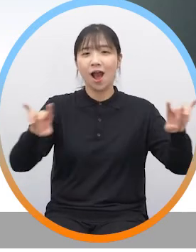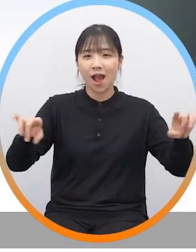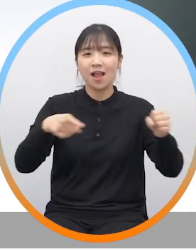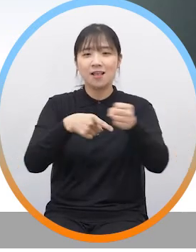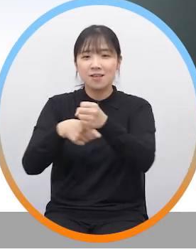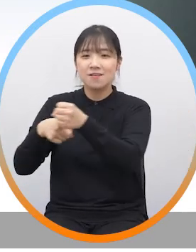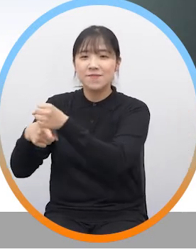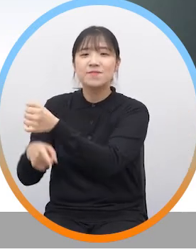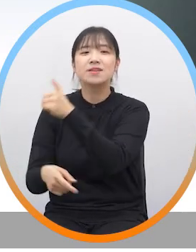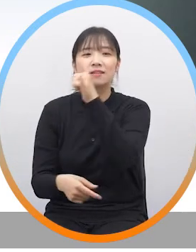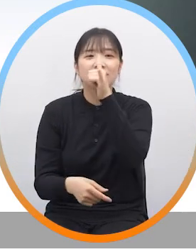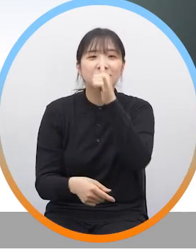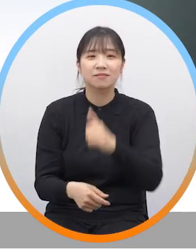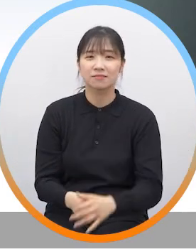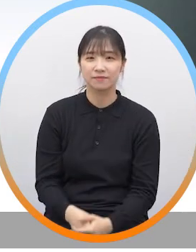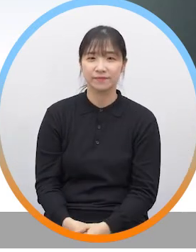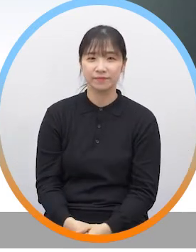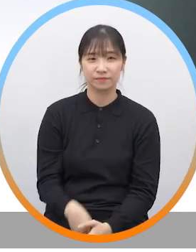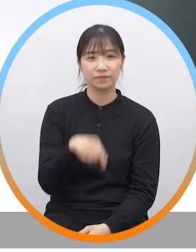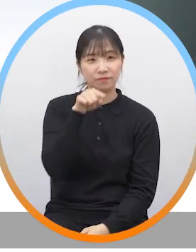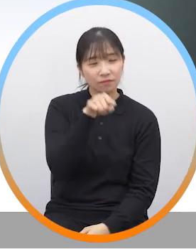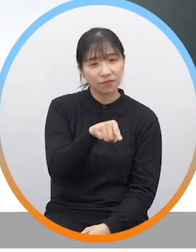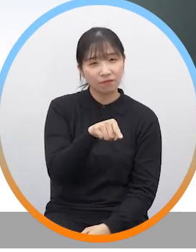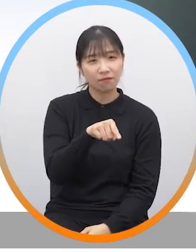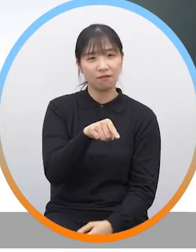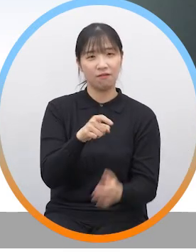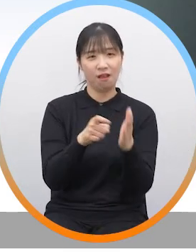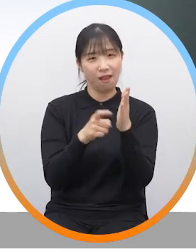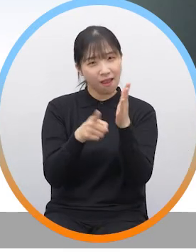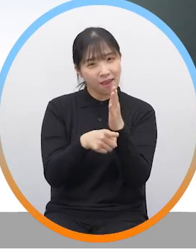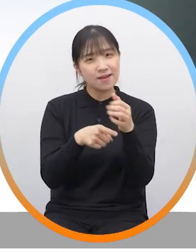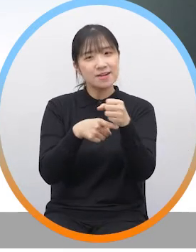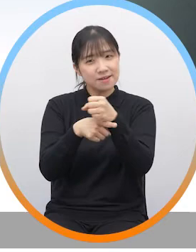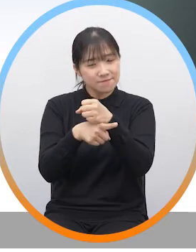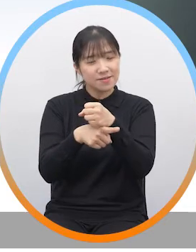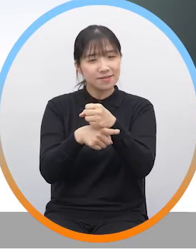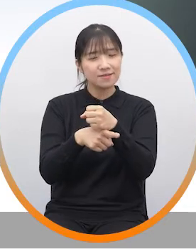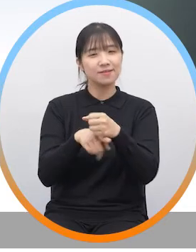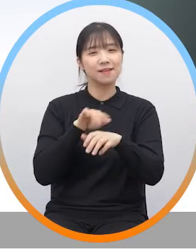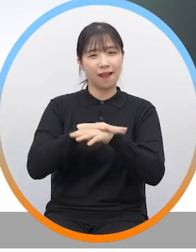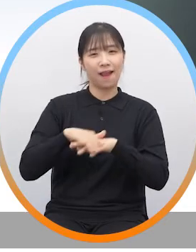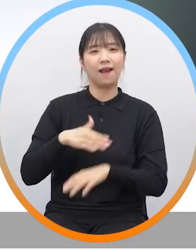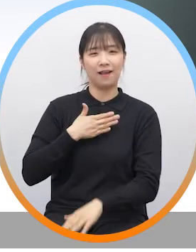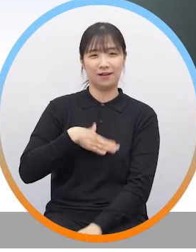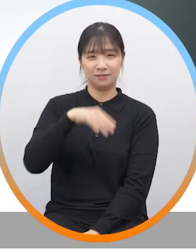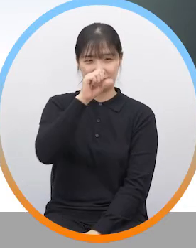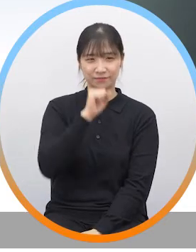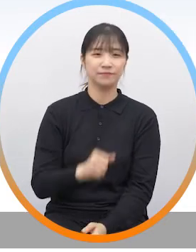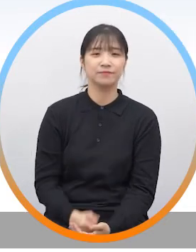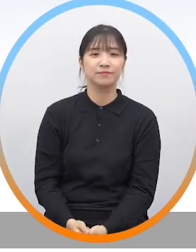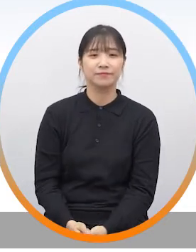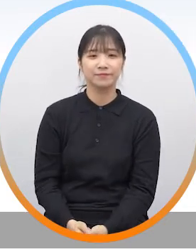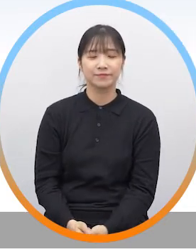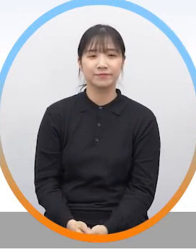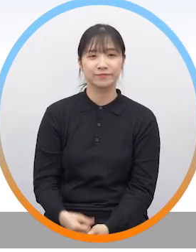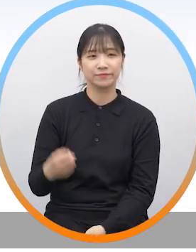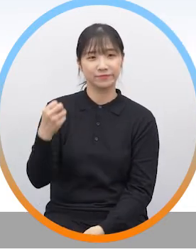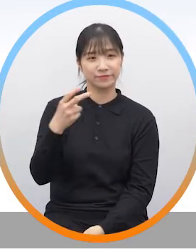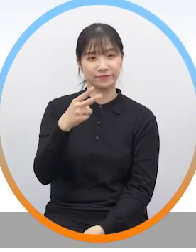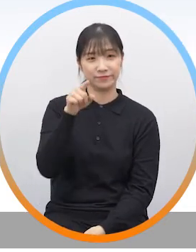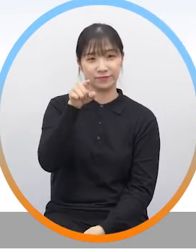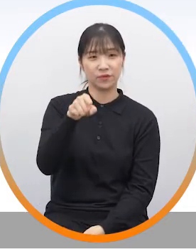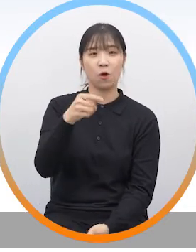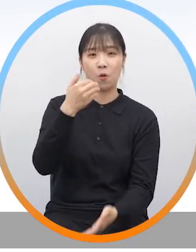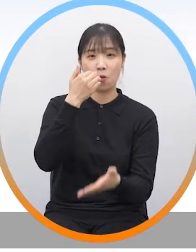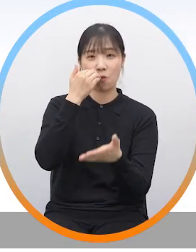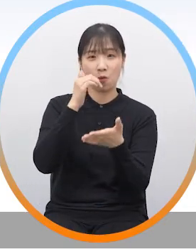각각 상징하는 것이 있는데요. 이런 그 상징도 우리가 의미로 받아들이면 좋겠습니다. 자, 이건